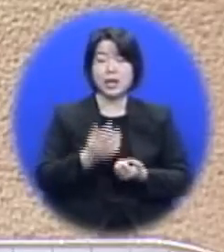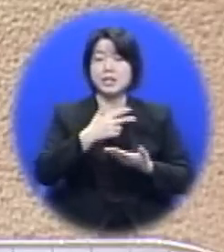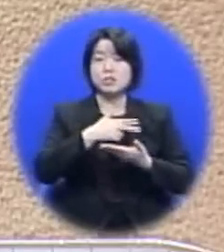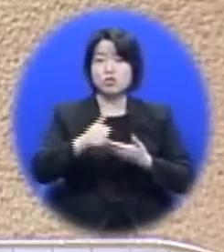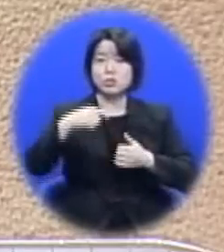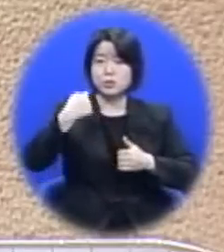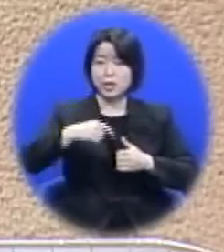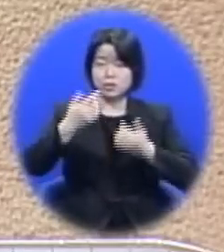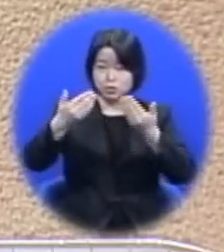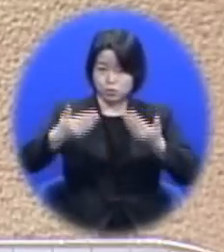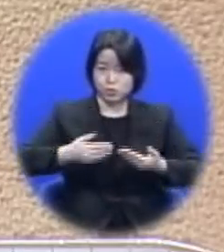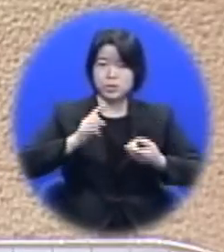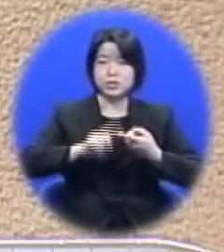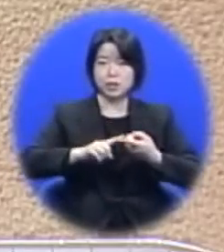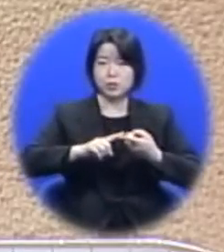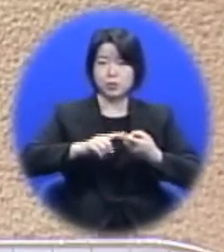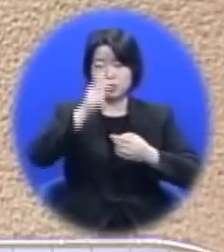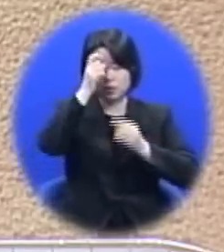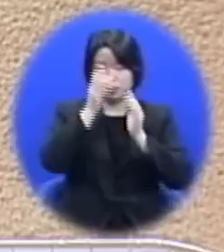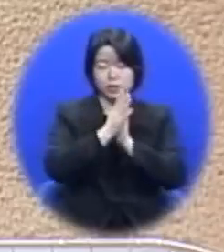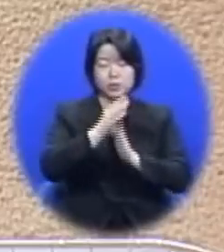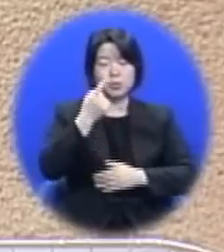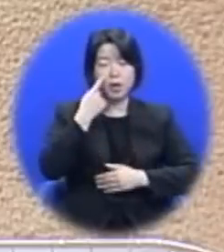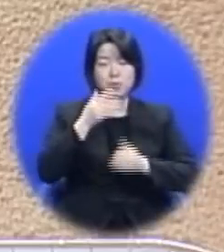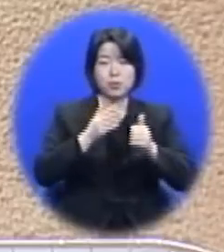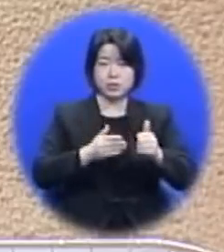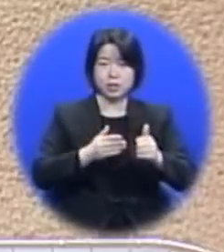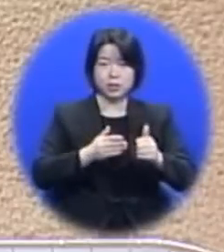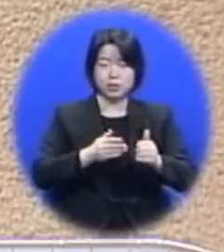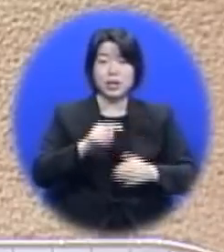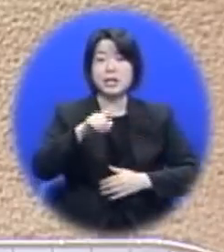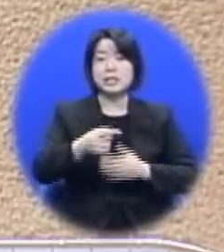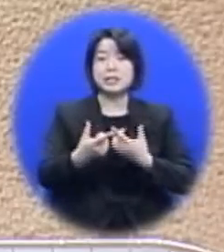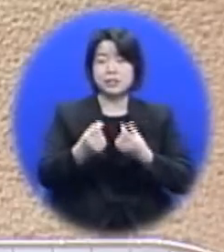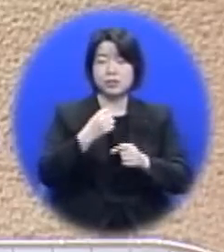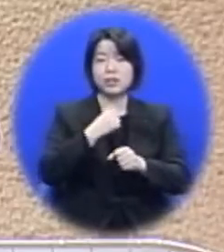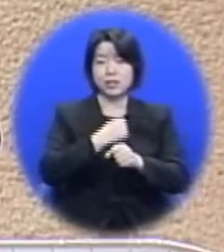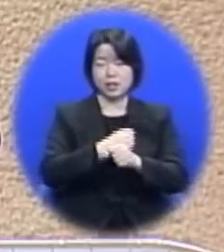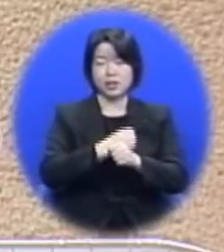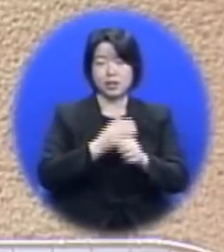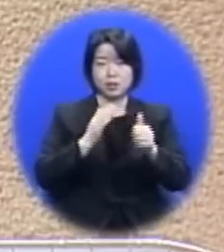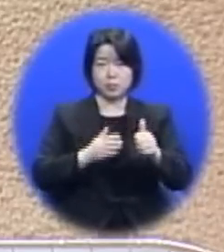주님이 가르쳐준 대로 기도를 해보세요. 이렇게 기도합시다. 이번 한 주간